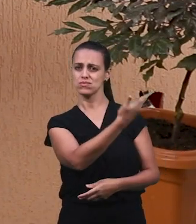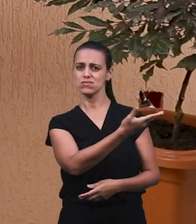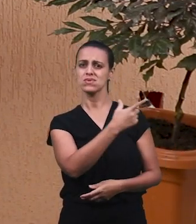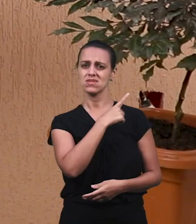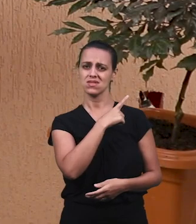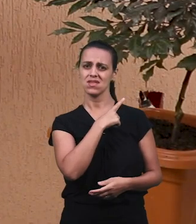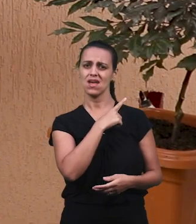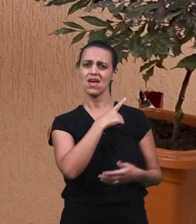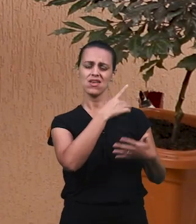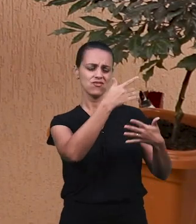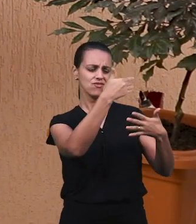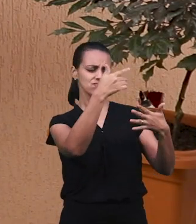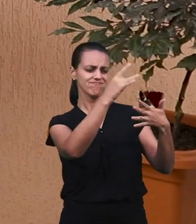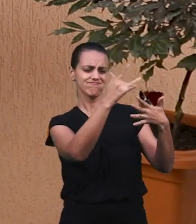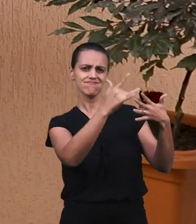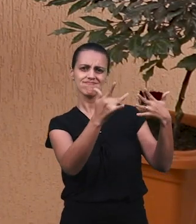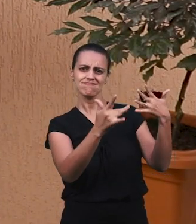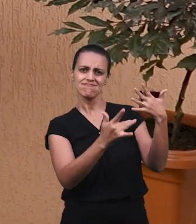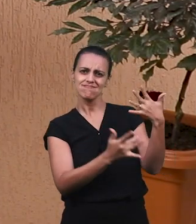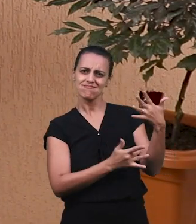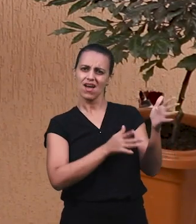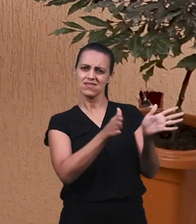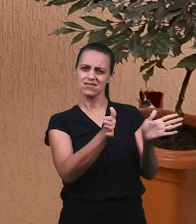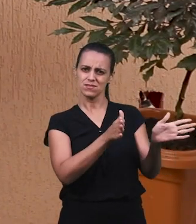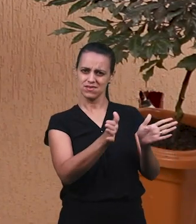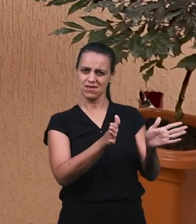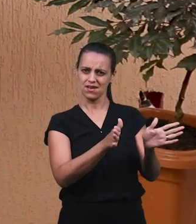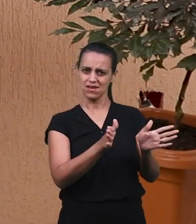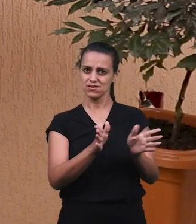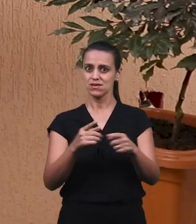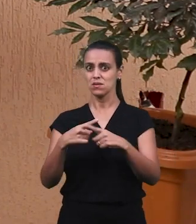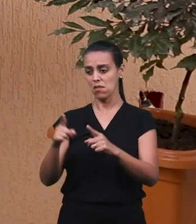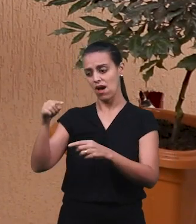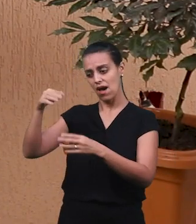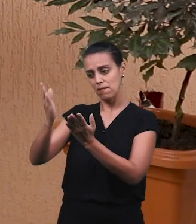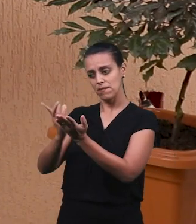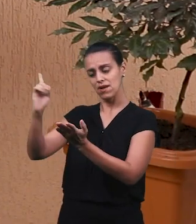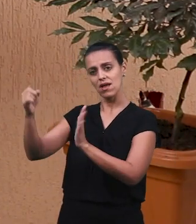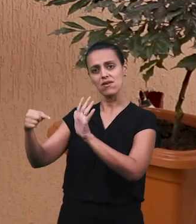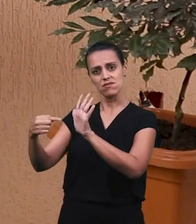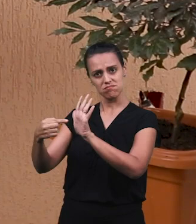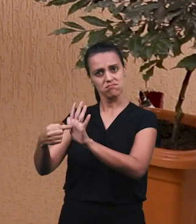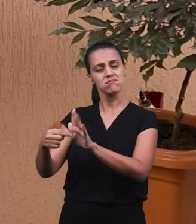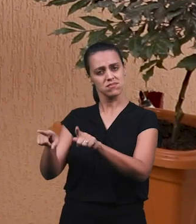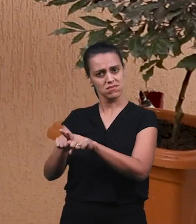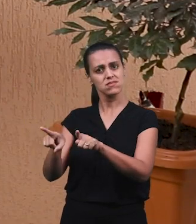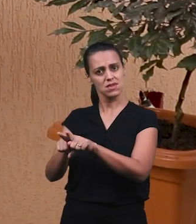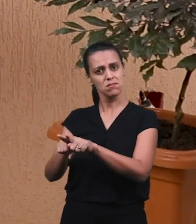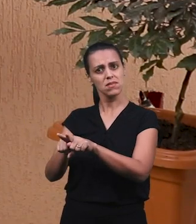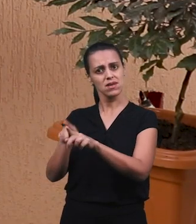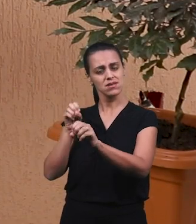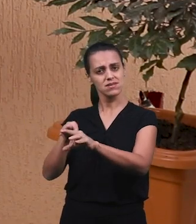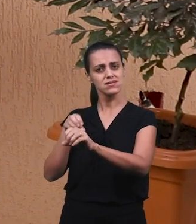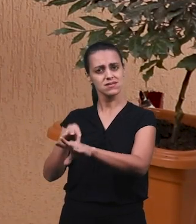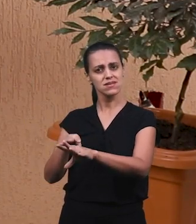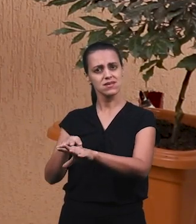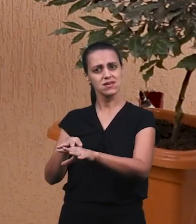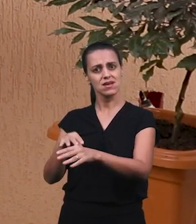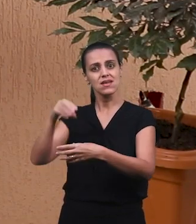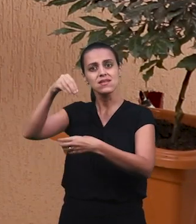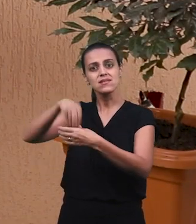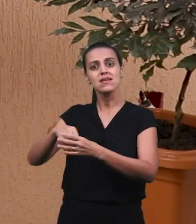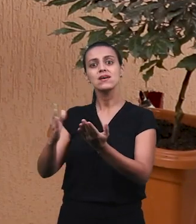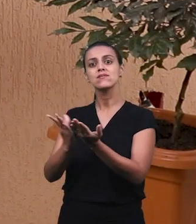axes d'accessibilité, la parole de Dieu, elle nous enseigne aussi. Et dans la parole, quels sont ces axes?